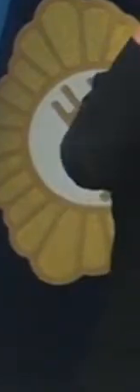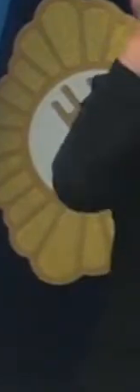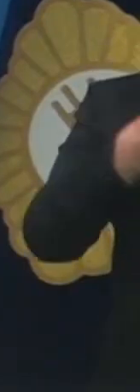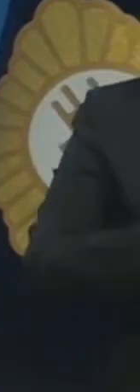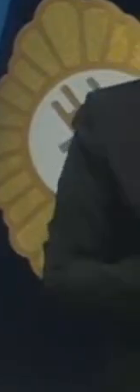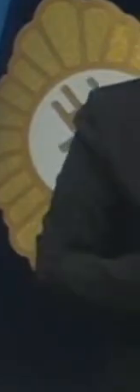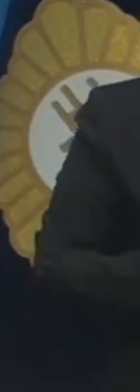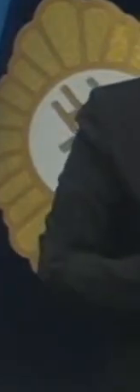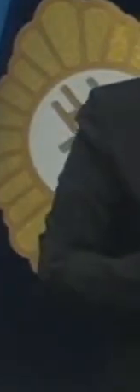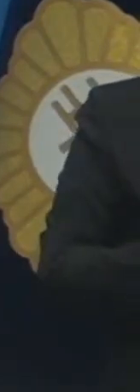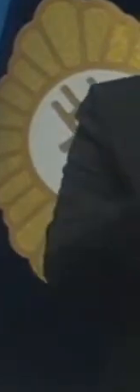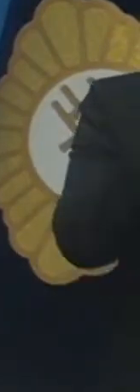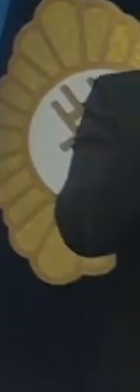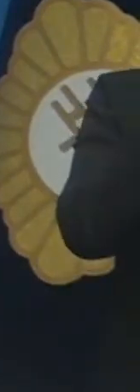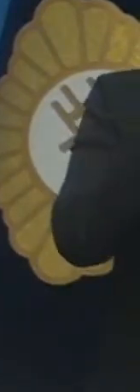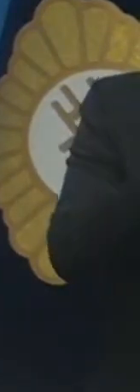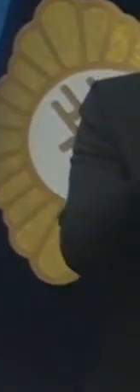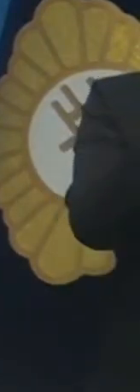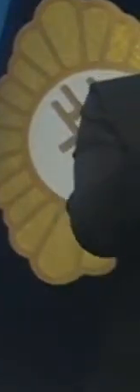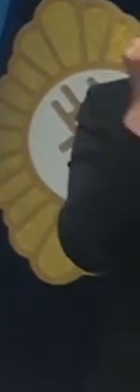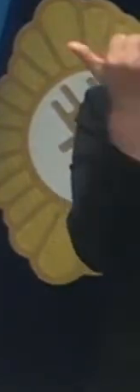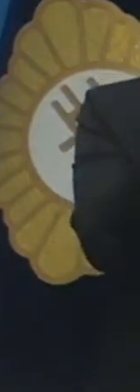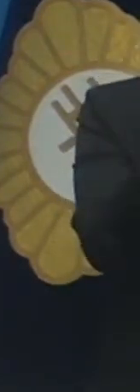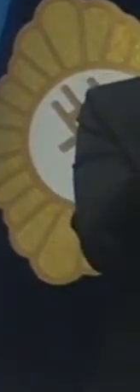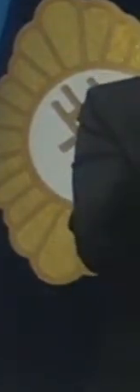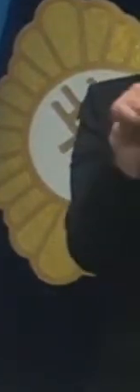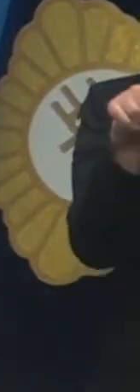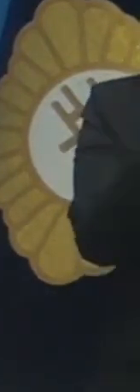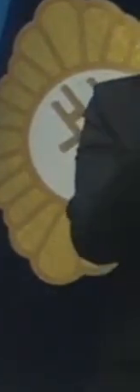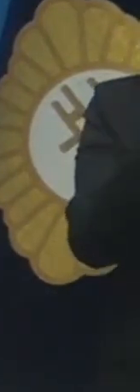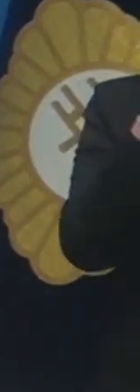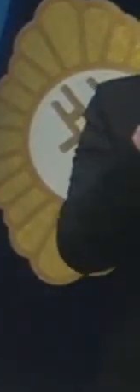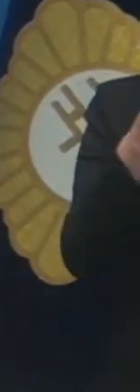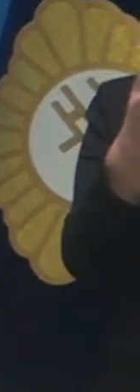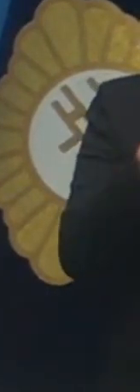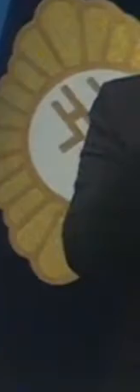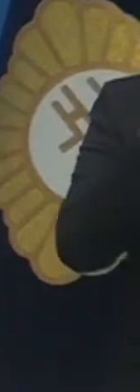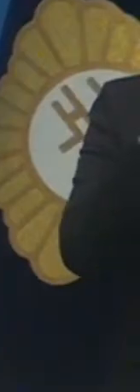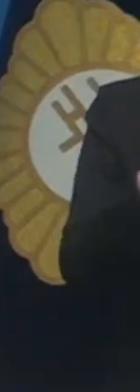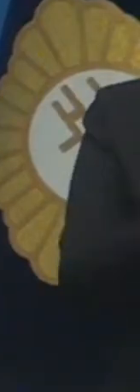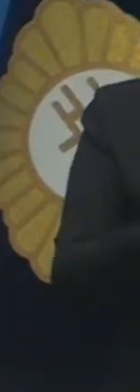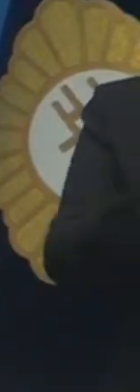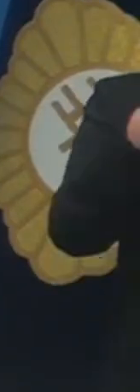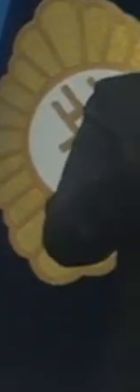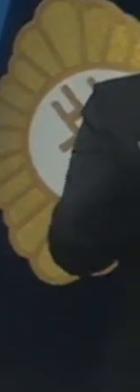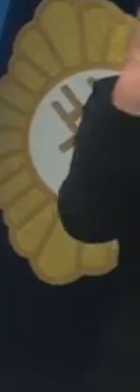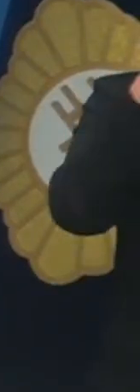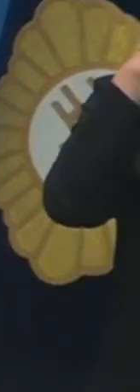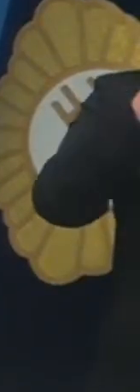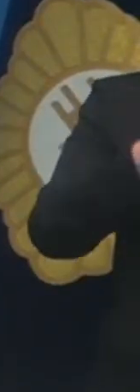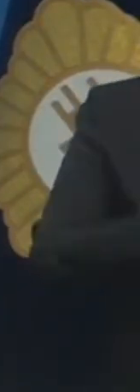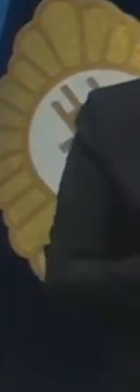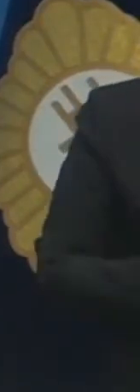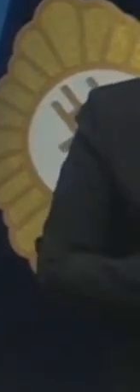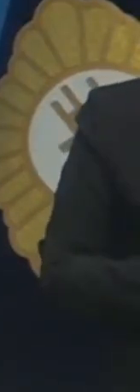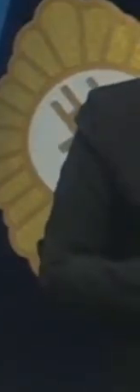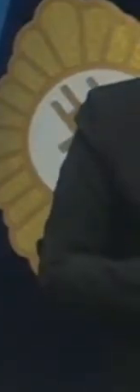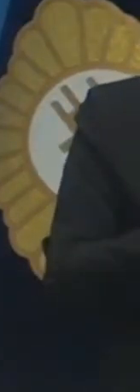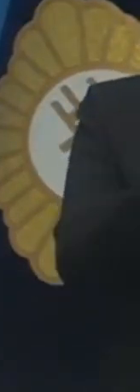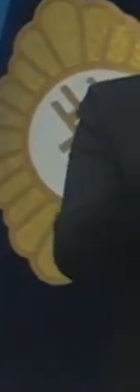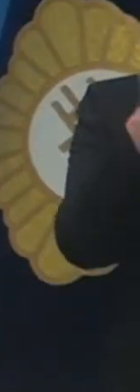연구윤리는 학문 공동체의 신뢰를 지탱하는 마지막 보루입니다.